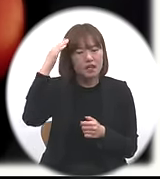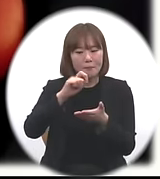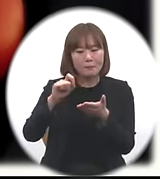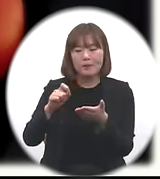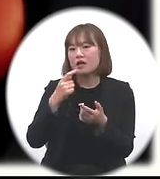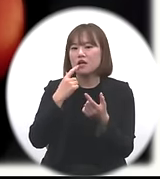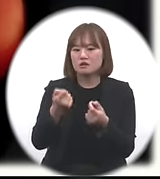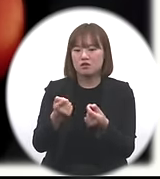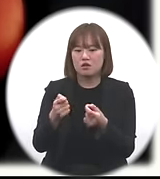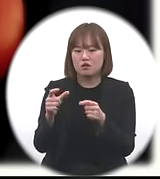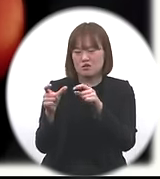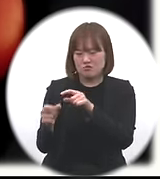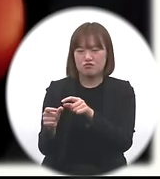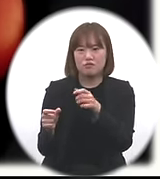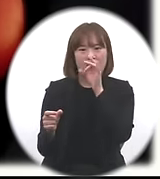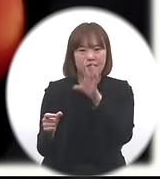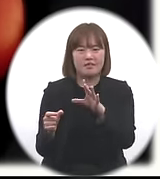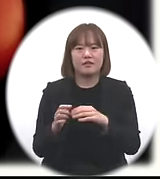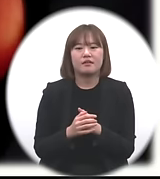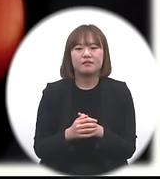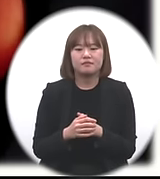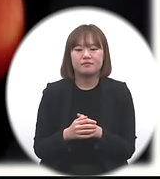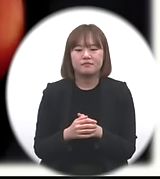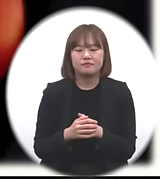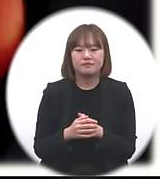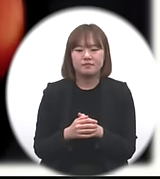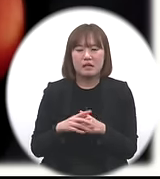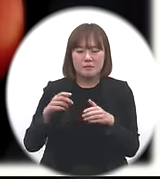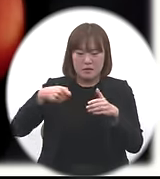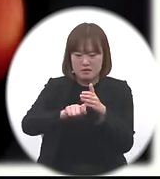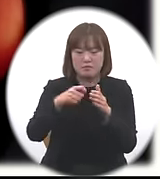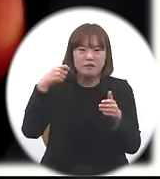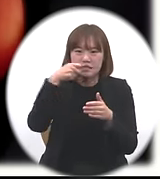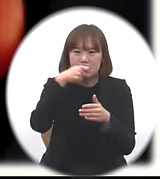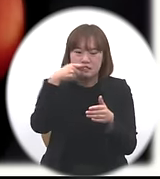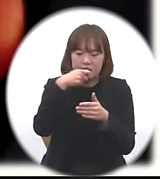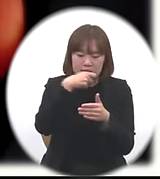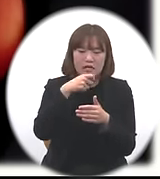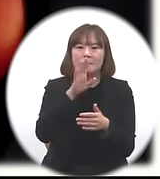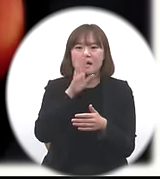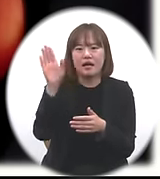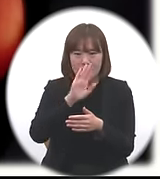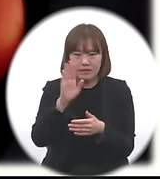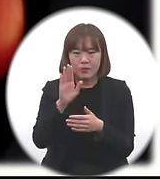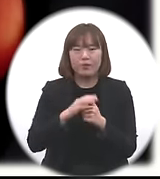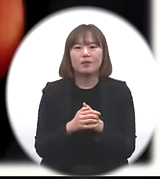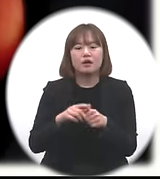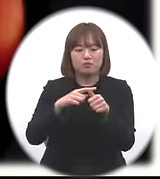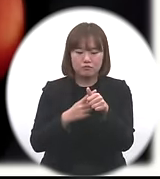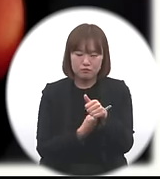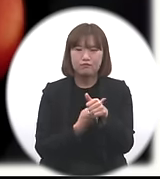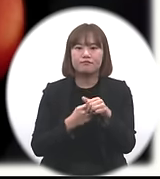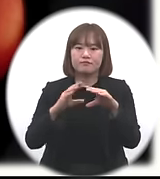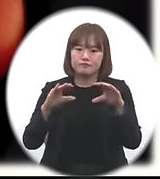잡듯이 잡고 절대로 누르시면 안 된다는 겁니다. 잇몸 사이를 닦으라고 그랬어. 거길 쑤셔 파란 얘기가 아니에요. 올려만 놓으시면